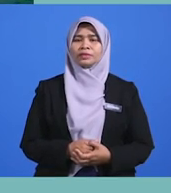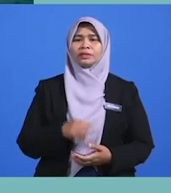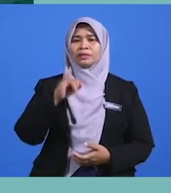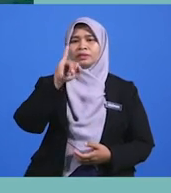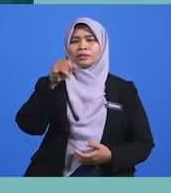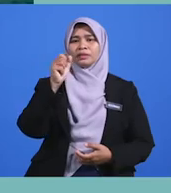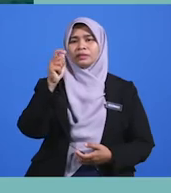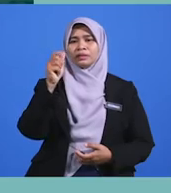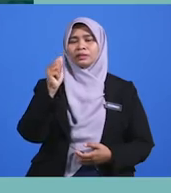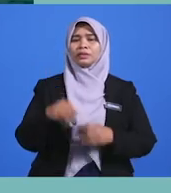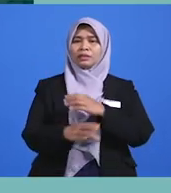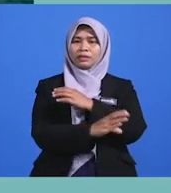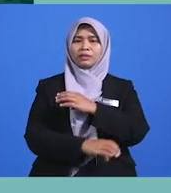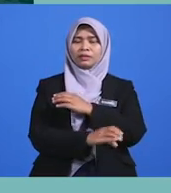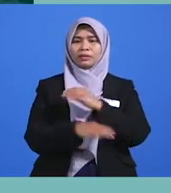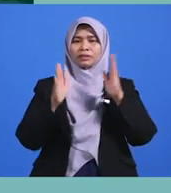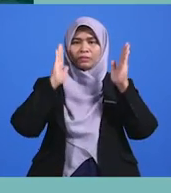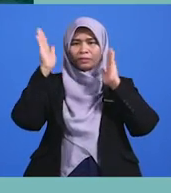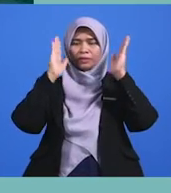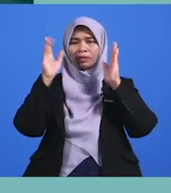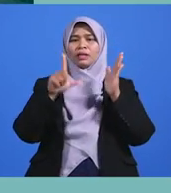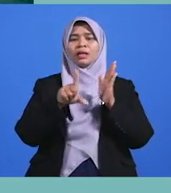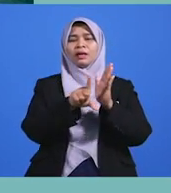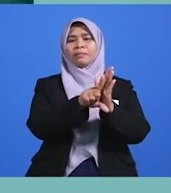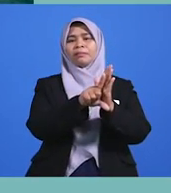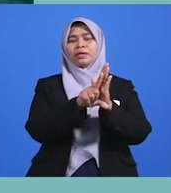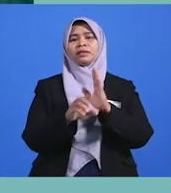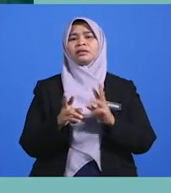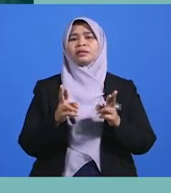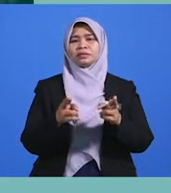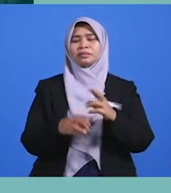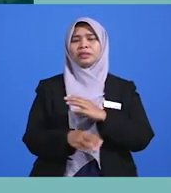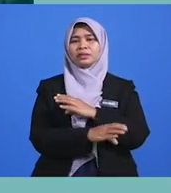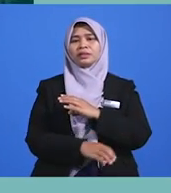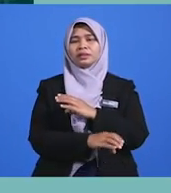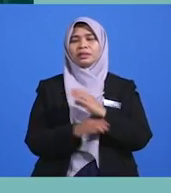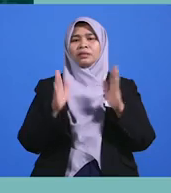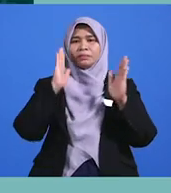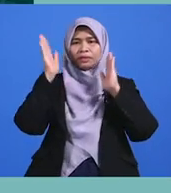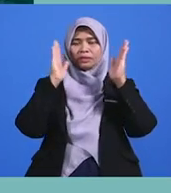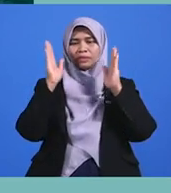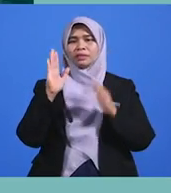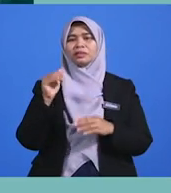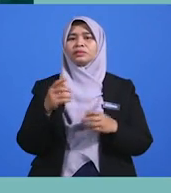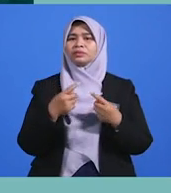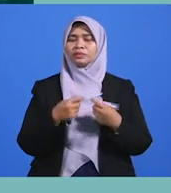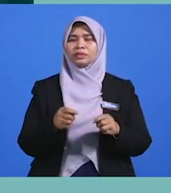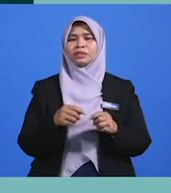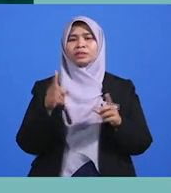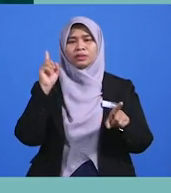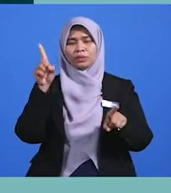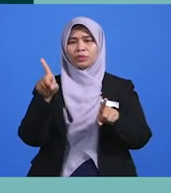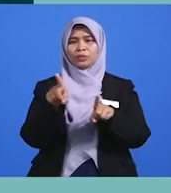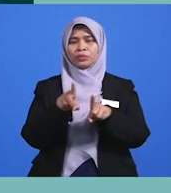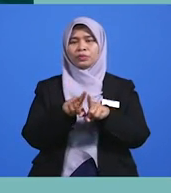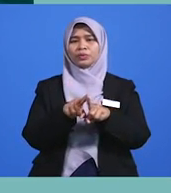Jata Negara Malaysia merupakan lambang rasmi Kerajaan Malaysia yang telah diperkenankan dan diwartakan oleh Raja-Raja